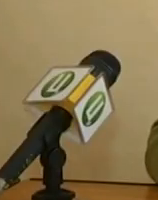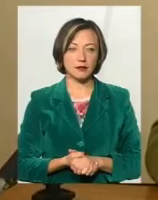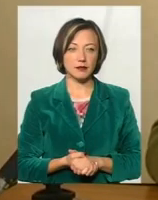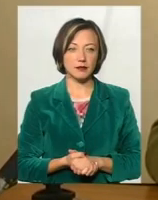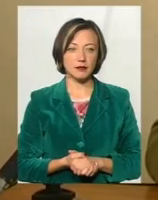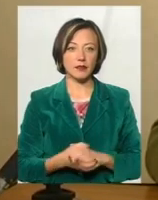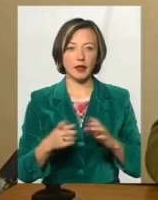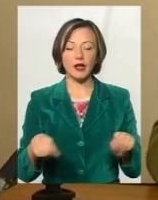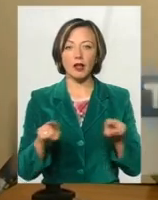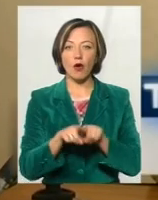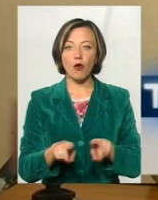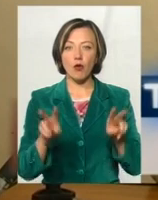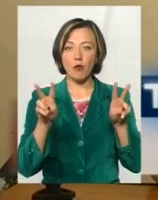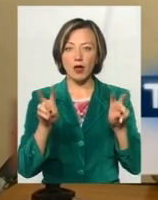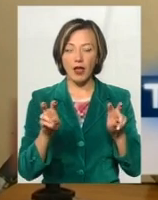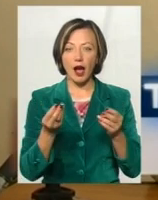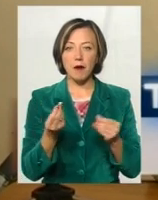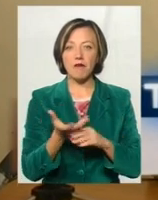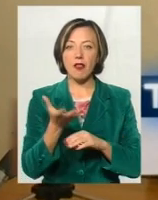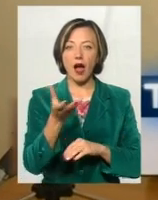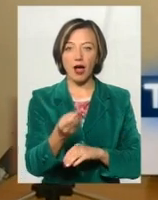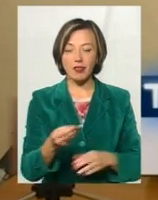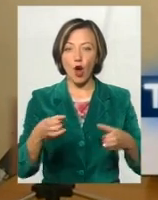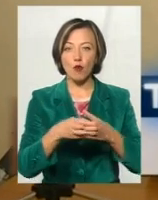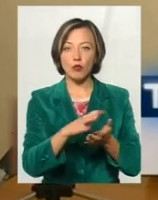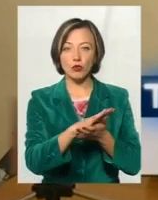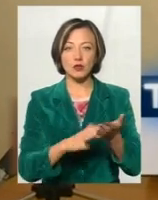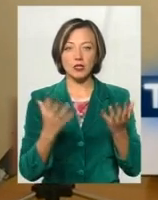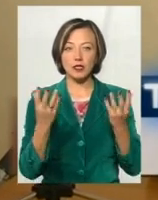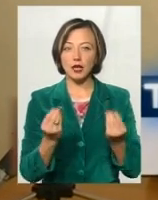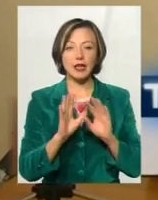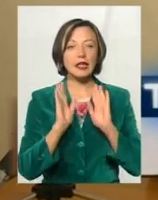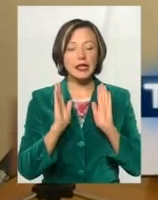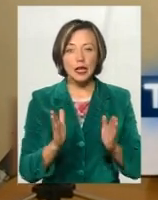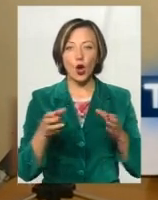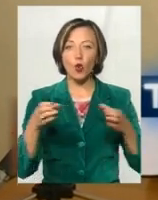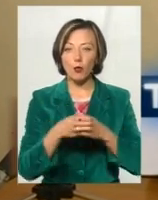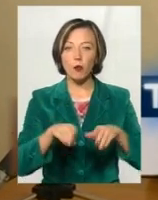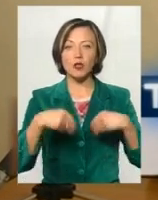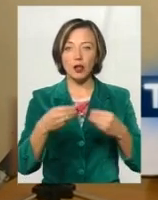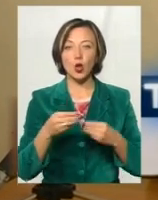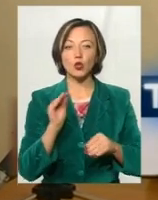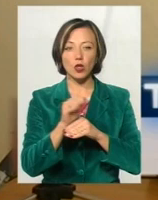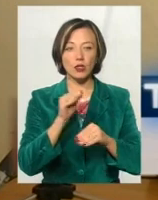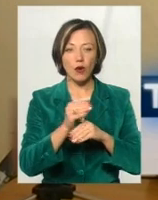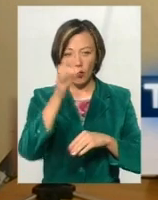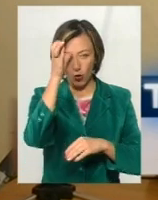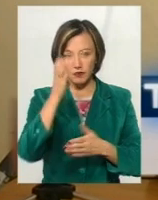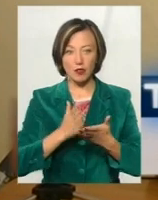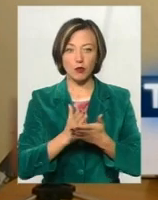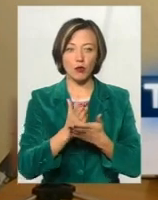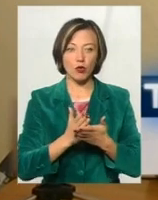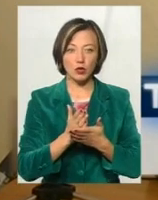Такого поняття, як комерційна група продовженого дня, зараз не існує. Є група по наданню додаткових освітніх послуг, які визначені. Є